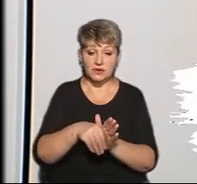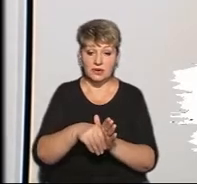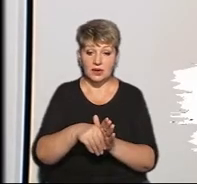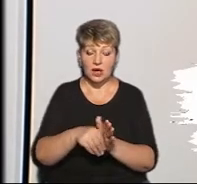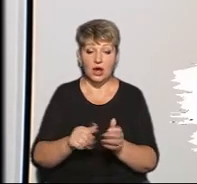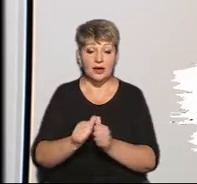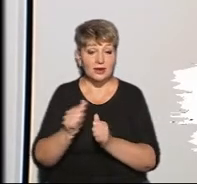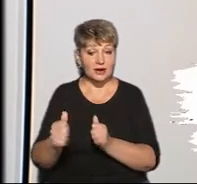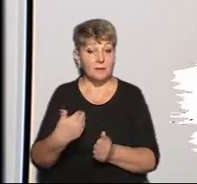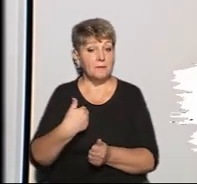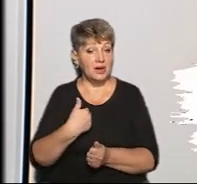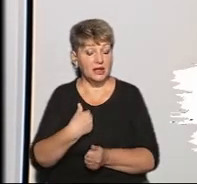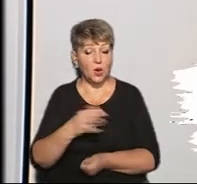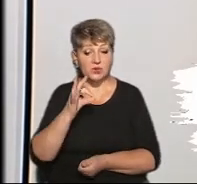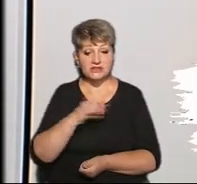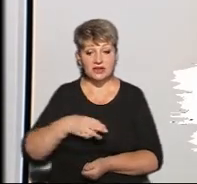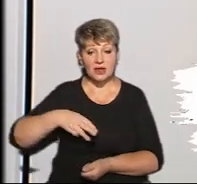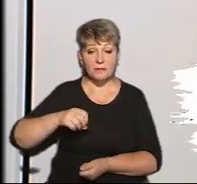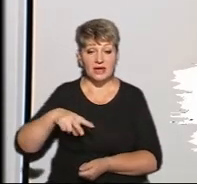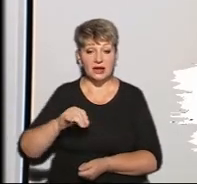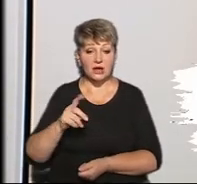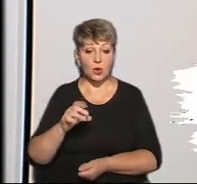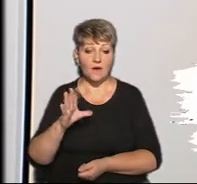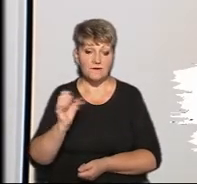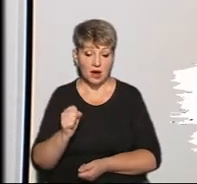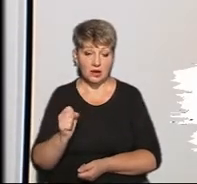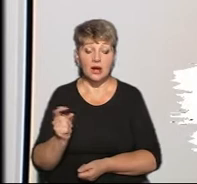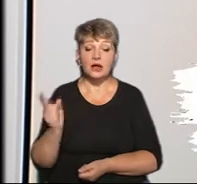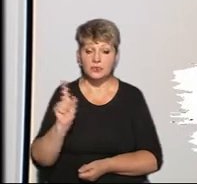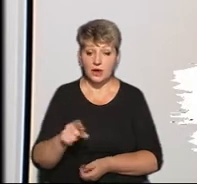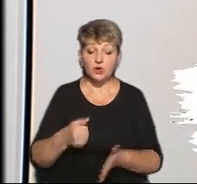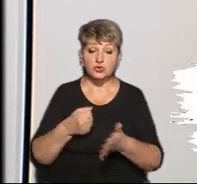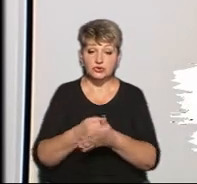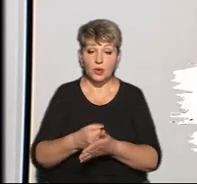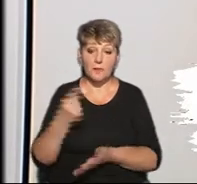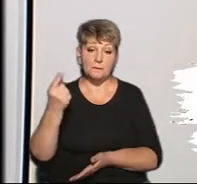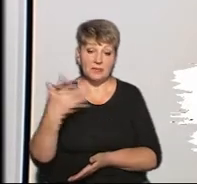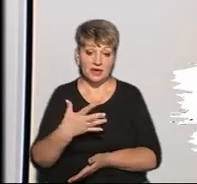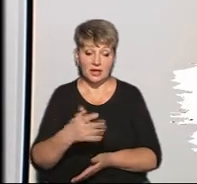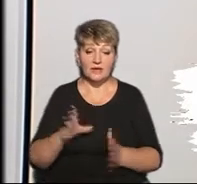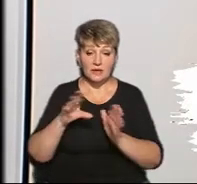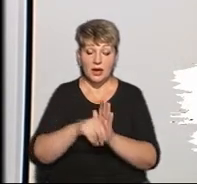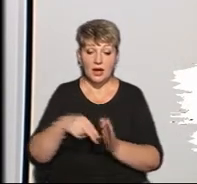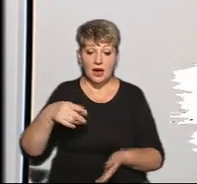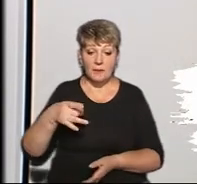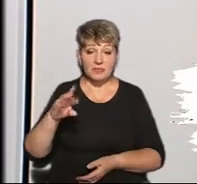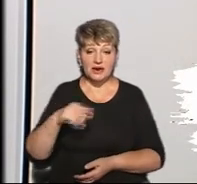крім мене, Оксана Мєліхова. Також до цієї п'ятірки входить Сергій